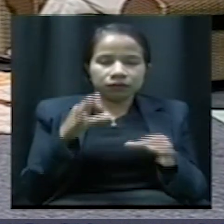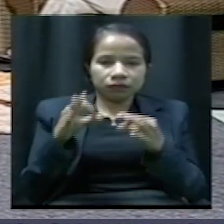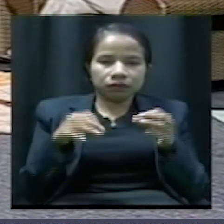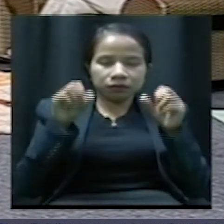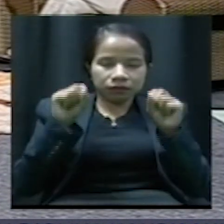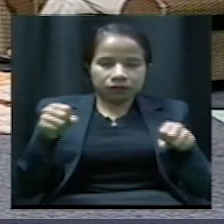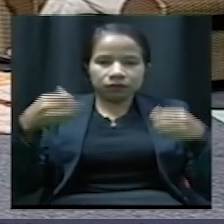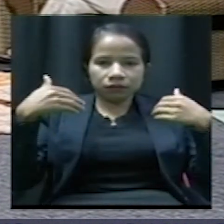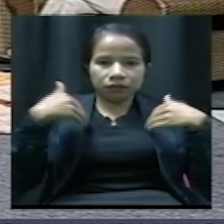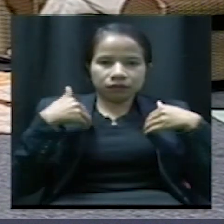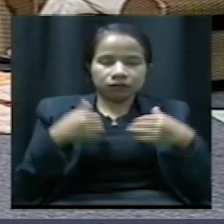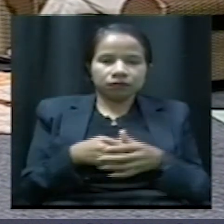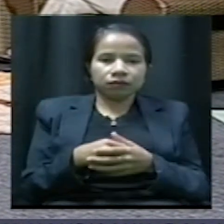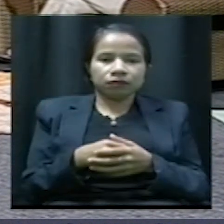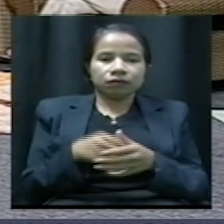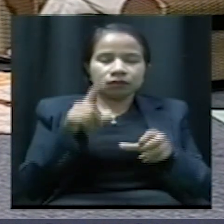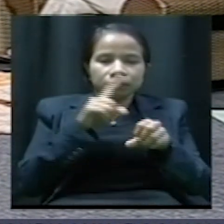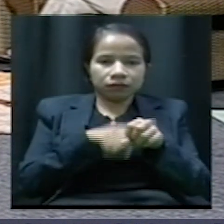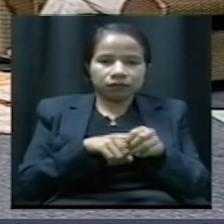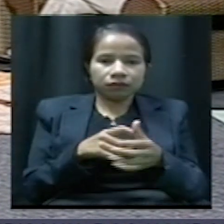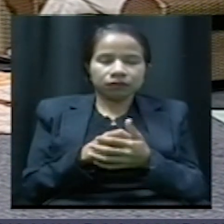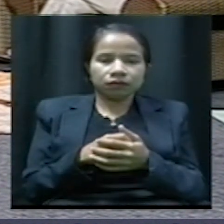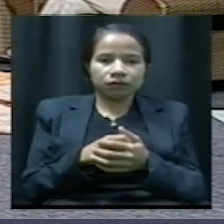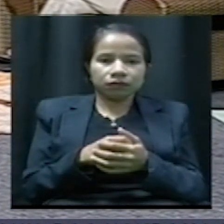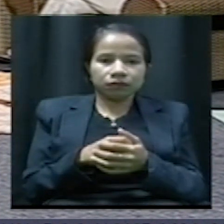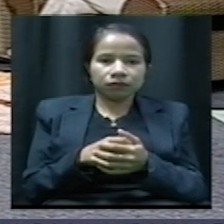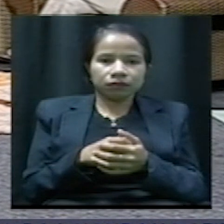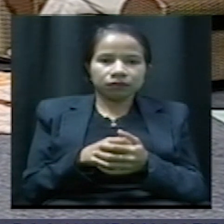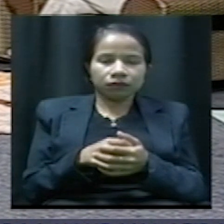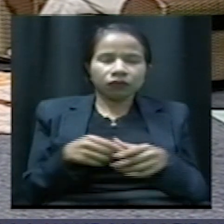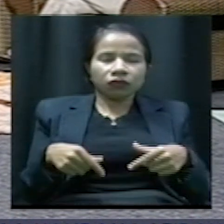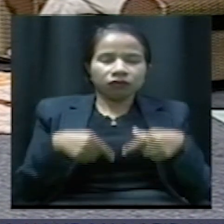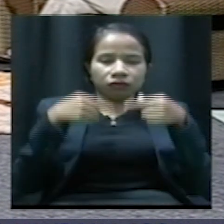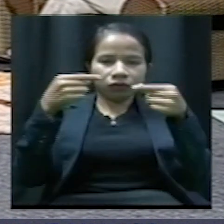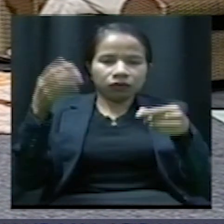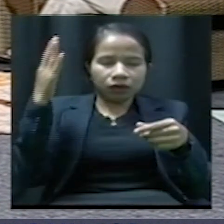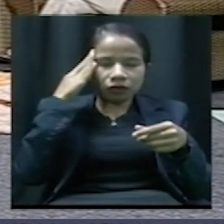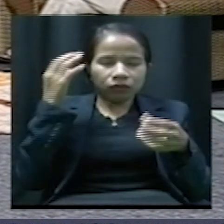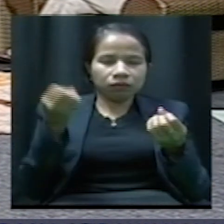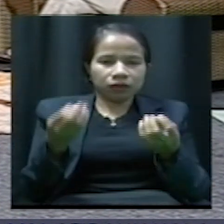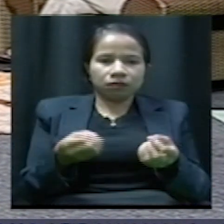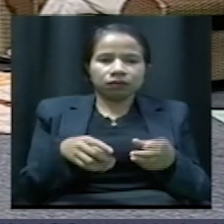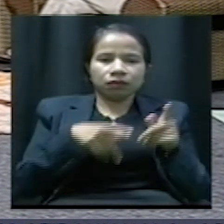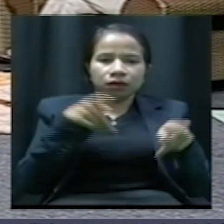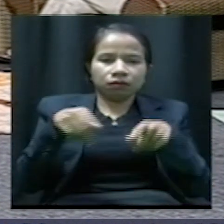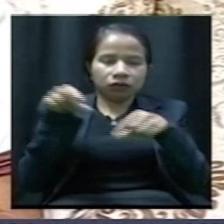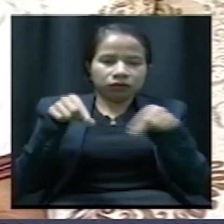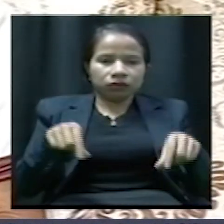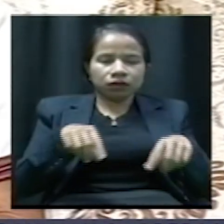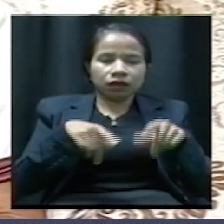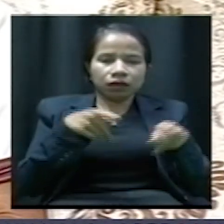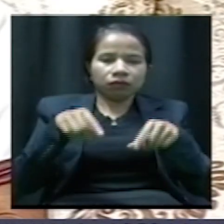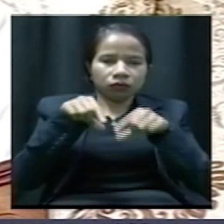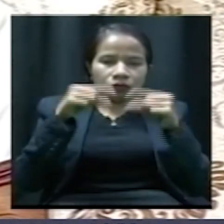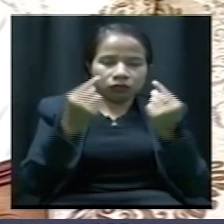bele iha ona biban no fo motiva makas liutan emo deficiency sira ema grupu